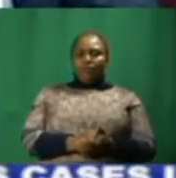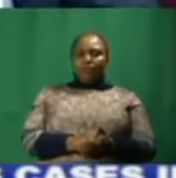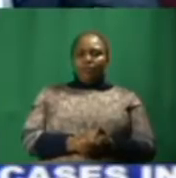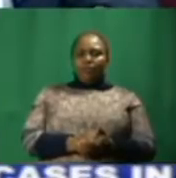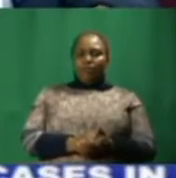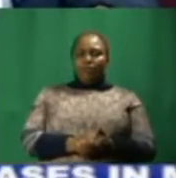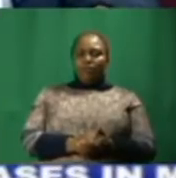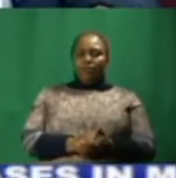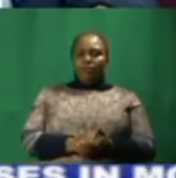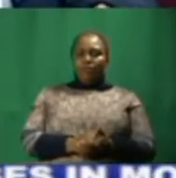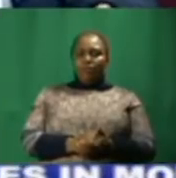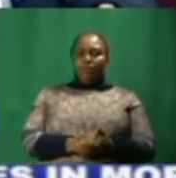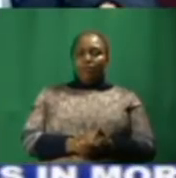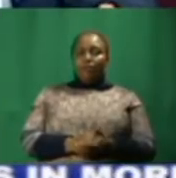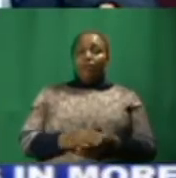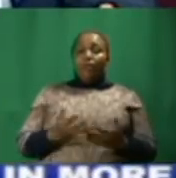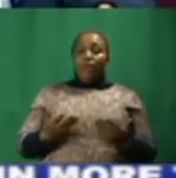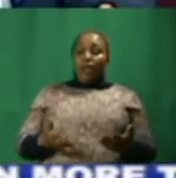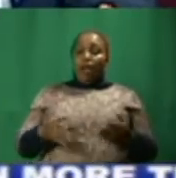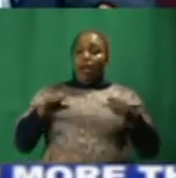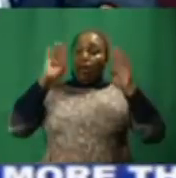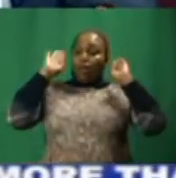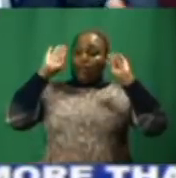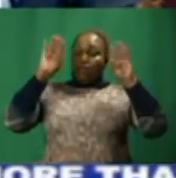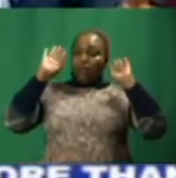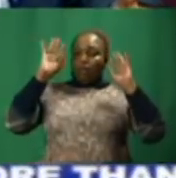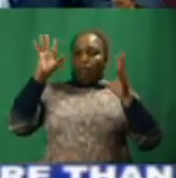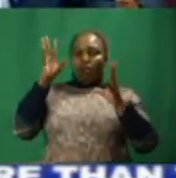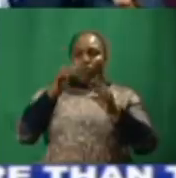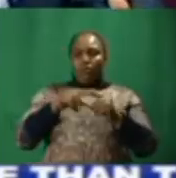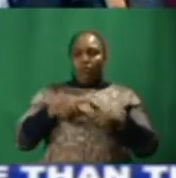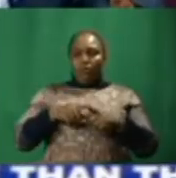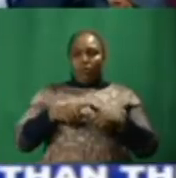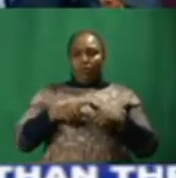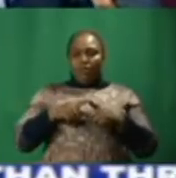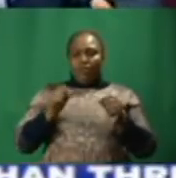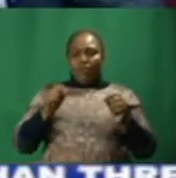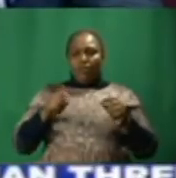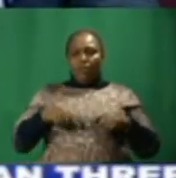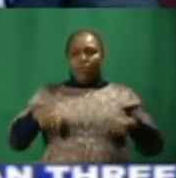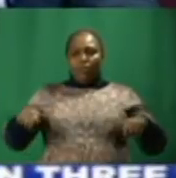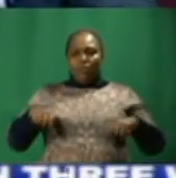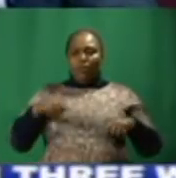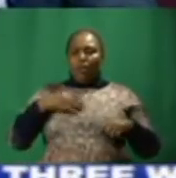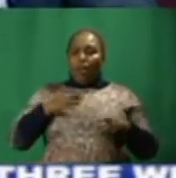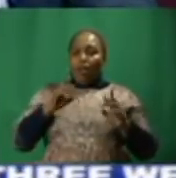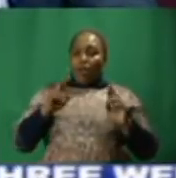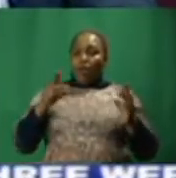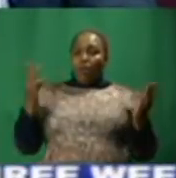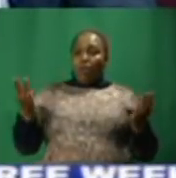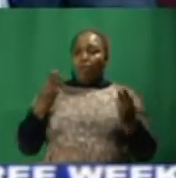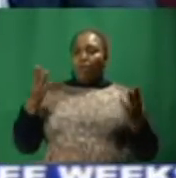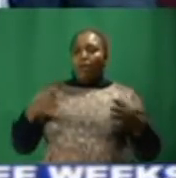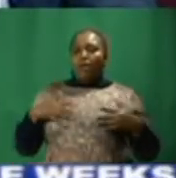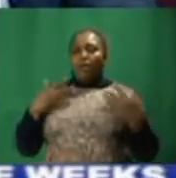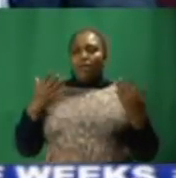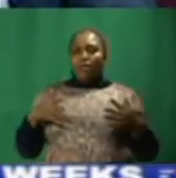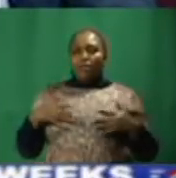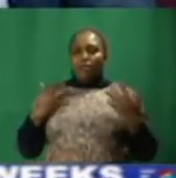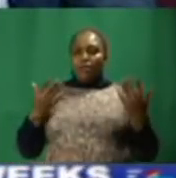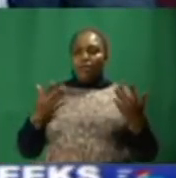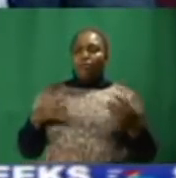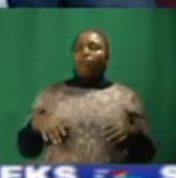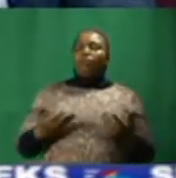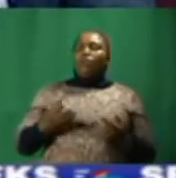Ngakho ke Giyane lebe sitiphathele umbukeli kutete midlalo namhla emini. Sithemba bathokotele Giyane, nawe uthokotele. Lokujabulisa ko Linda, siyabona